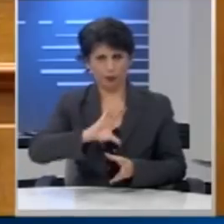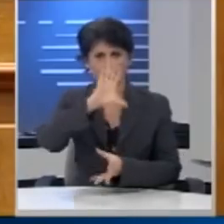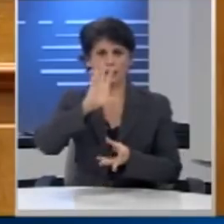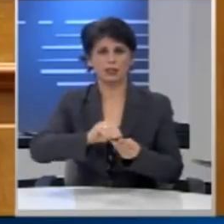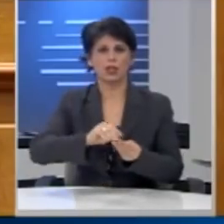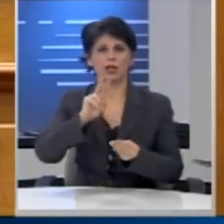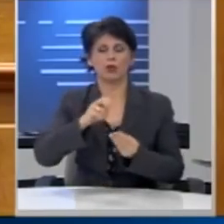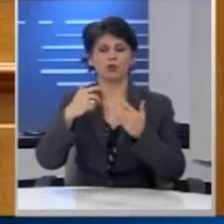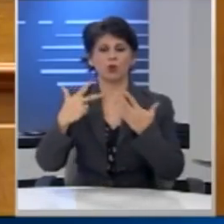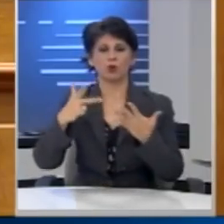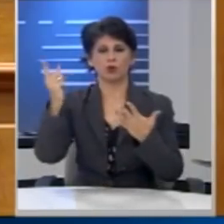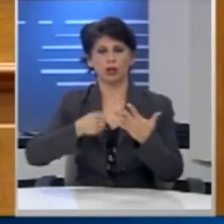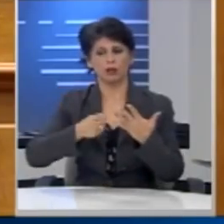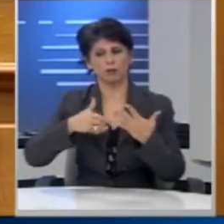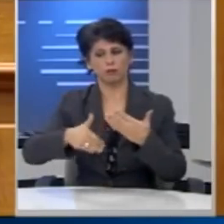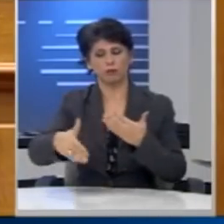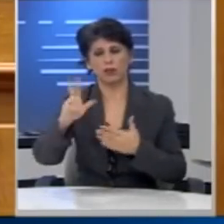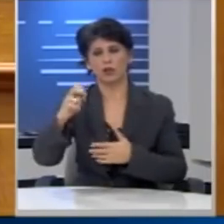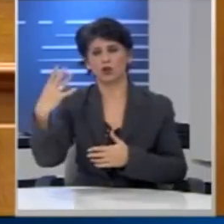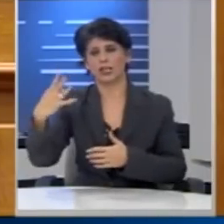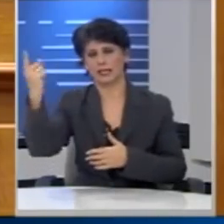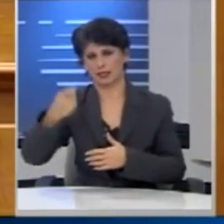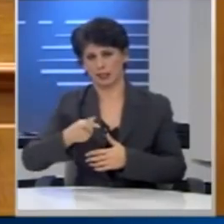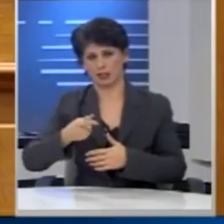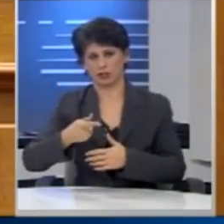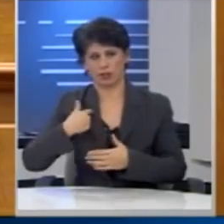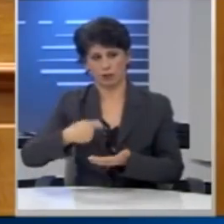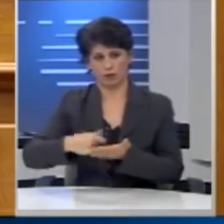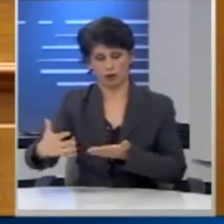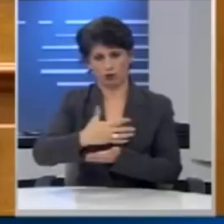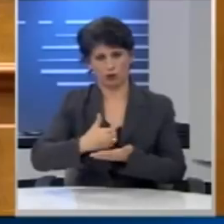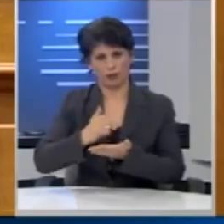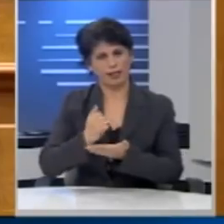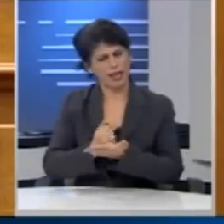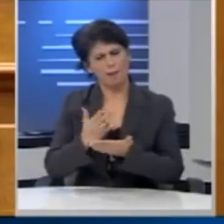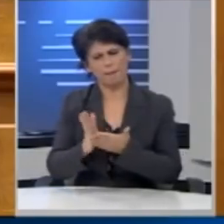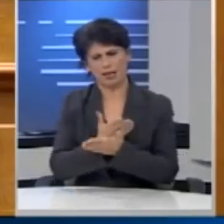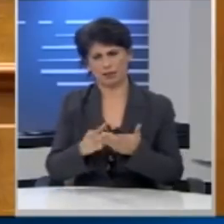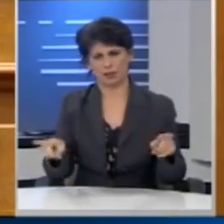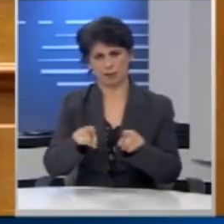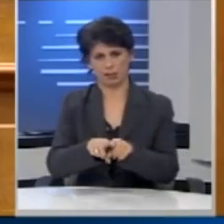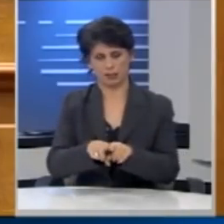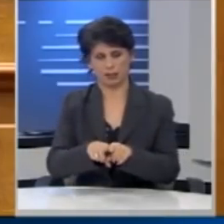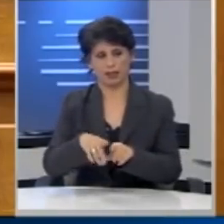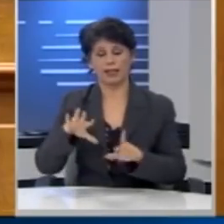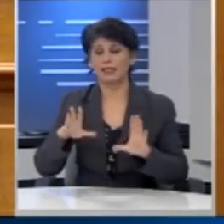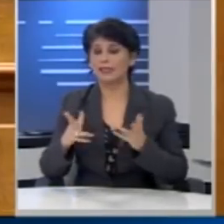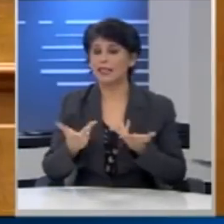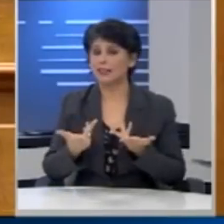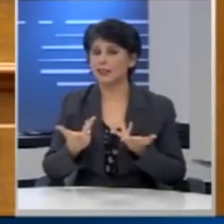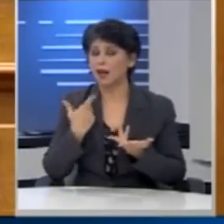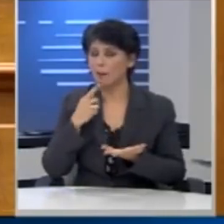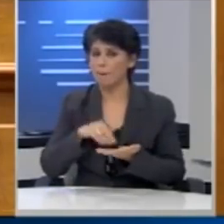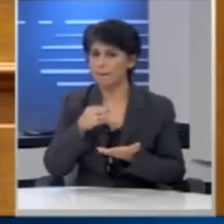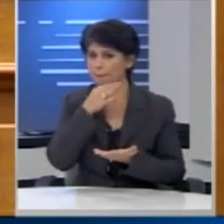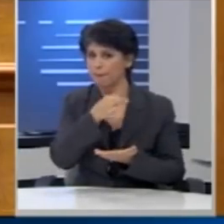στο 28% με προοπτική να φτάσει στο 24%. Βάζω φόρο εισοδήματος και μερίσματα μαζί. Και γιατί,